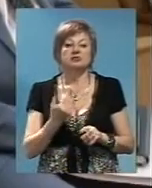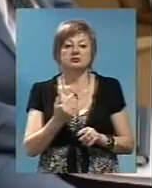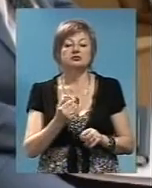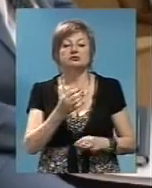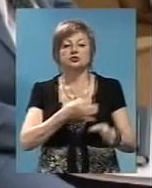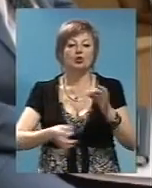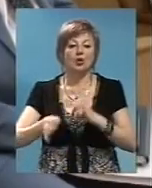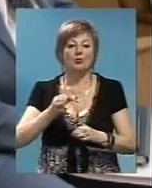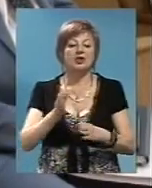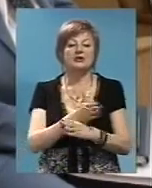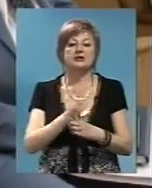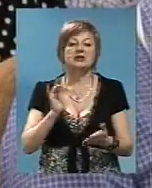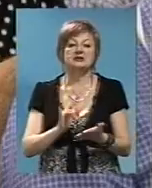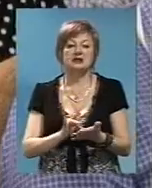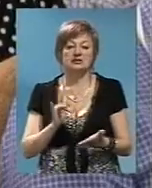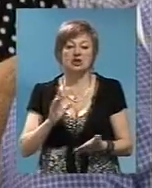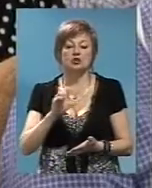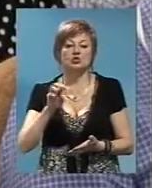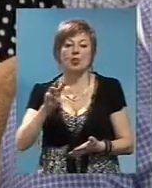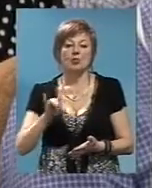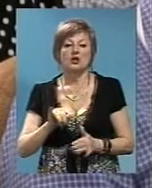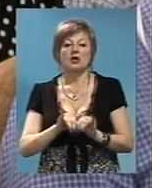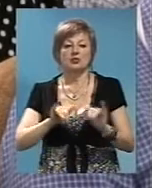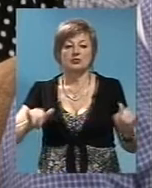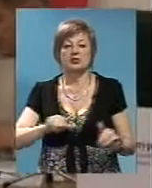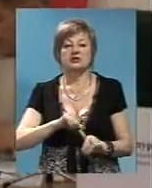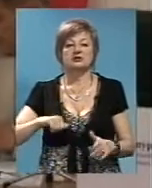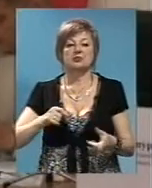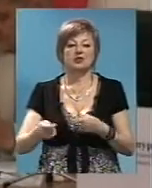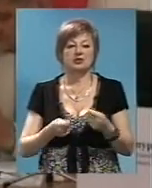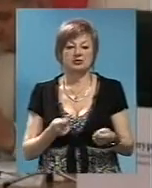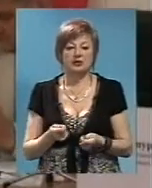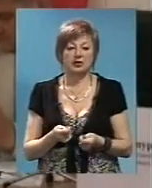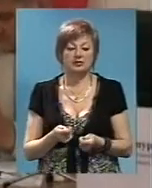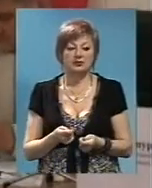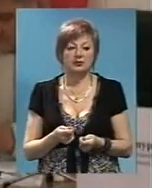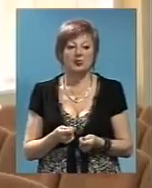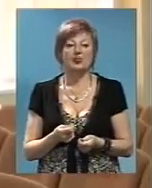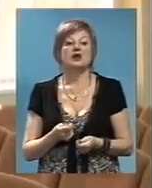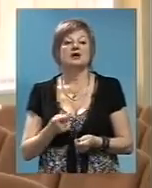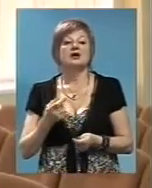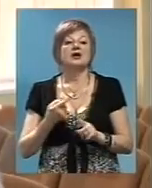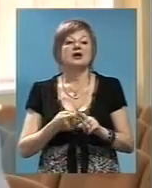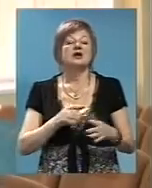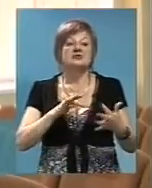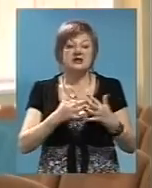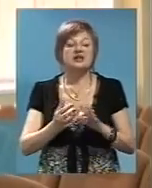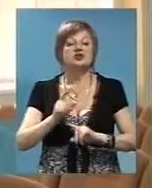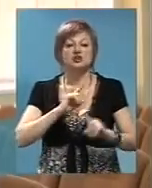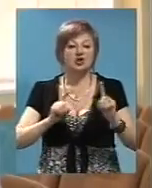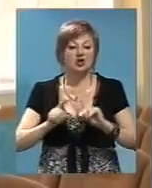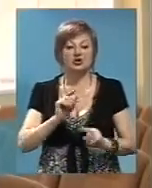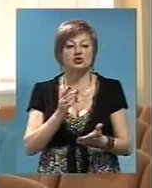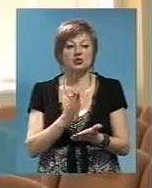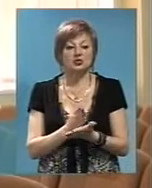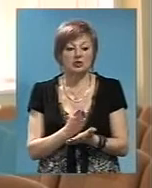питань децентралізації Сумського центру розвитку місцевого самоврядування. Найбільше чого бояться сільські і селищні ради, які знаходяться біля